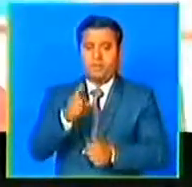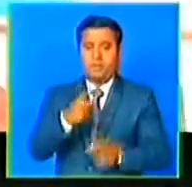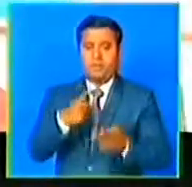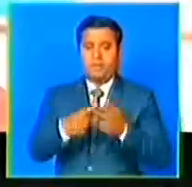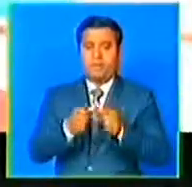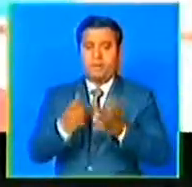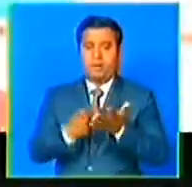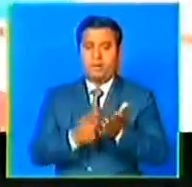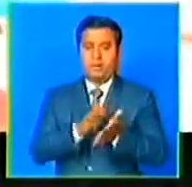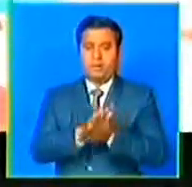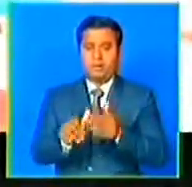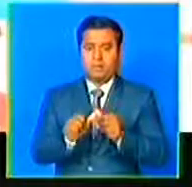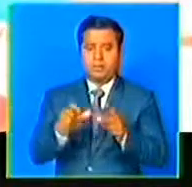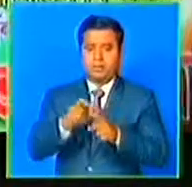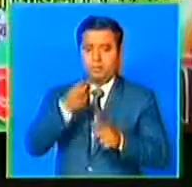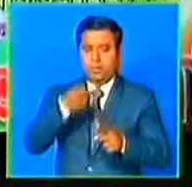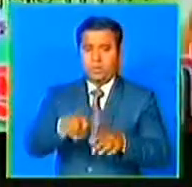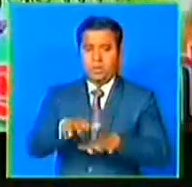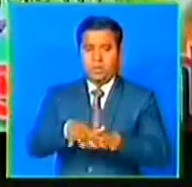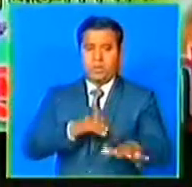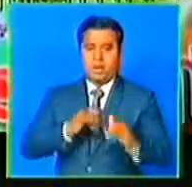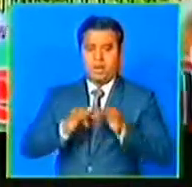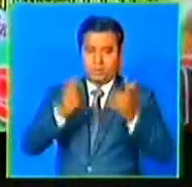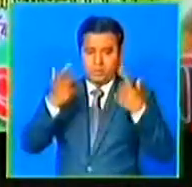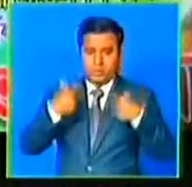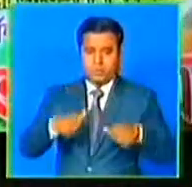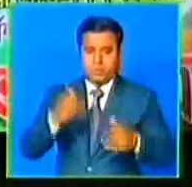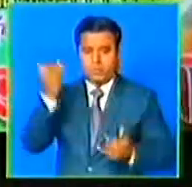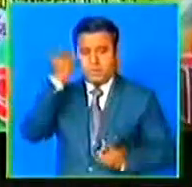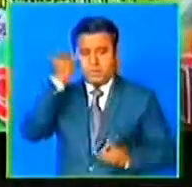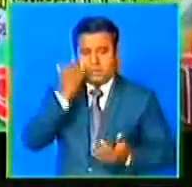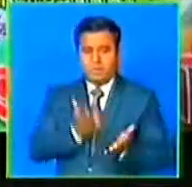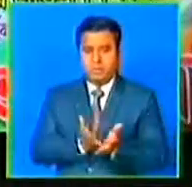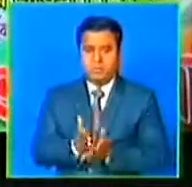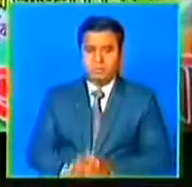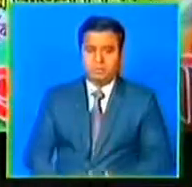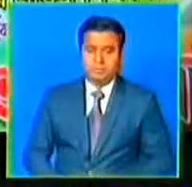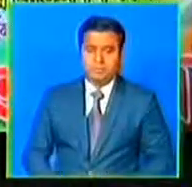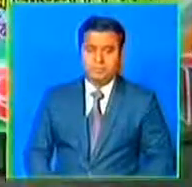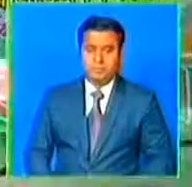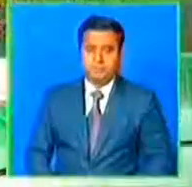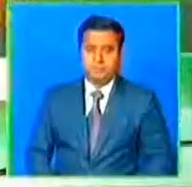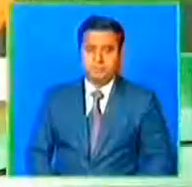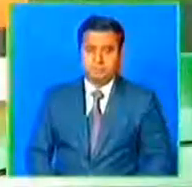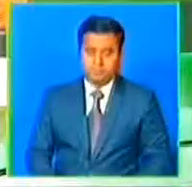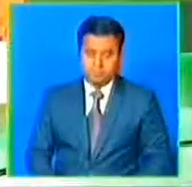ফরহাদ হোসেন উপস্থিত ছিলেন। র্যালি, আলোচনা সভা ও মনোজ্ঞ সাংস্কৃতিক অনুষ্ঠানের মধ্য দিয়ে অনুষ্ঠানটির সমাপ্তি ঘটে।